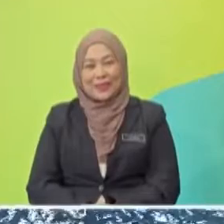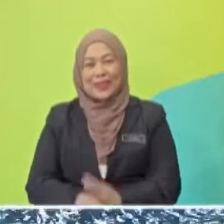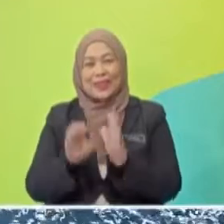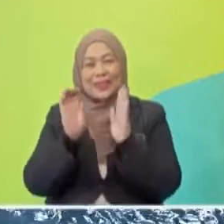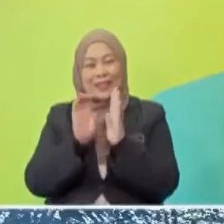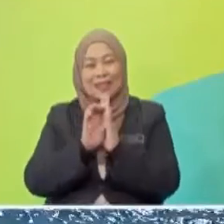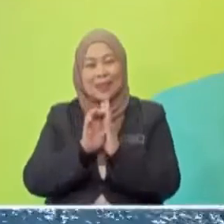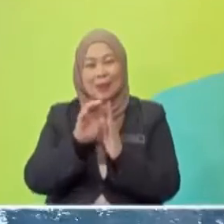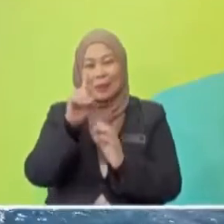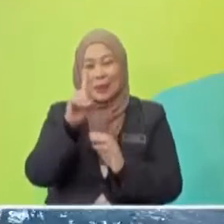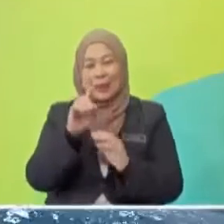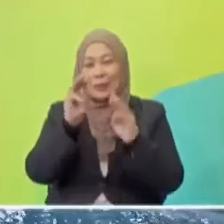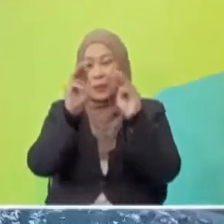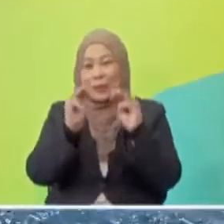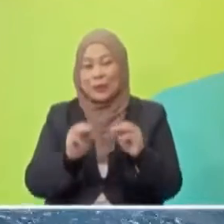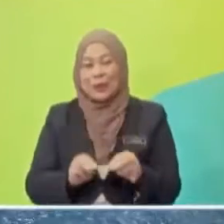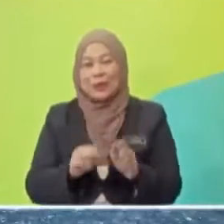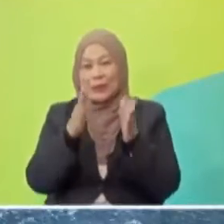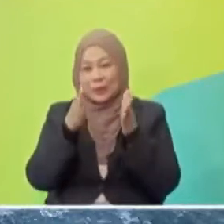ini manusia